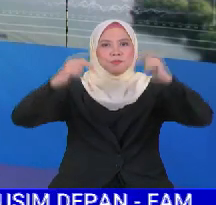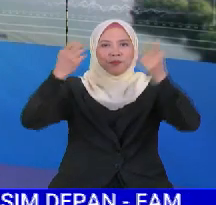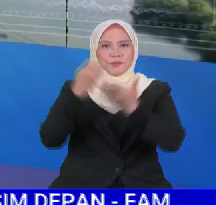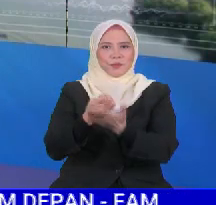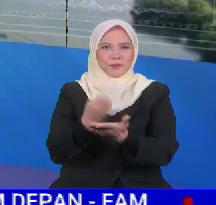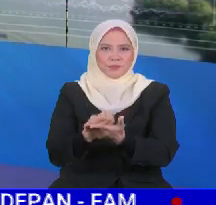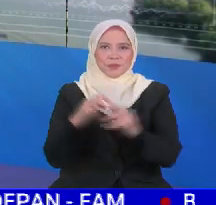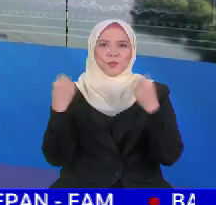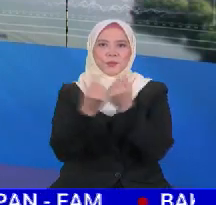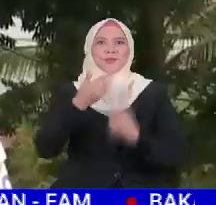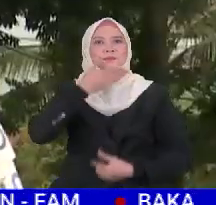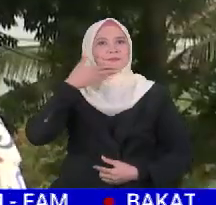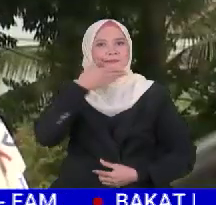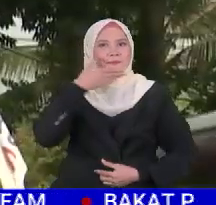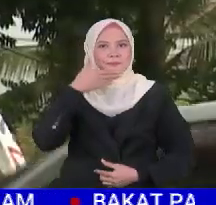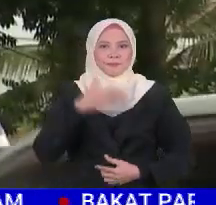golongan itu